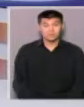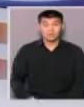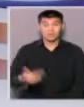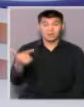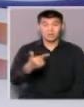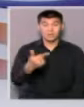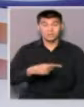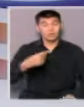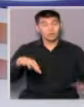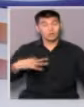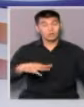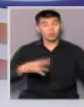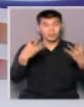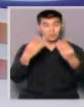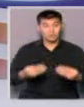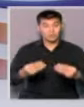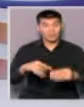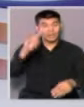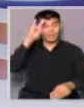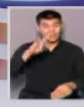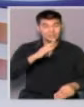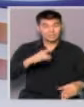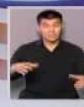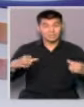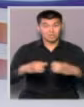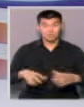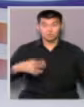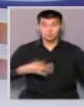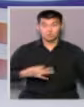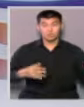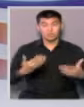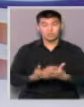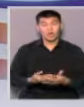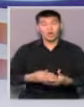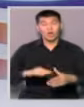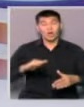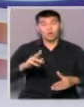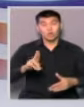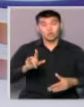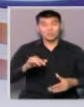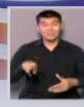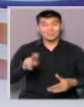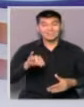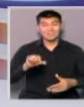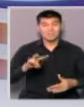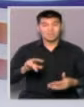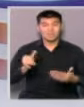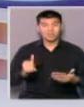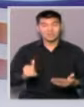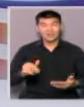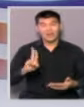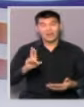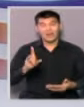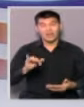Атырауда ұлттық домбыра күніне орай қазақтың біртуар дәулескер күйшілері Құрманғазы Сағырбайұлы, Дина Нұрпейісова және